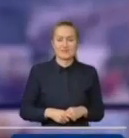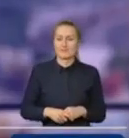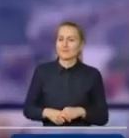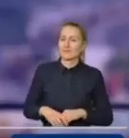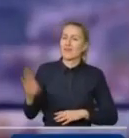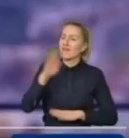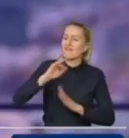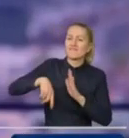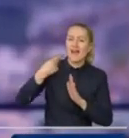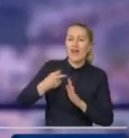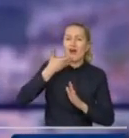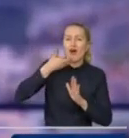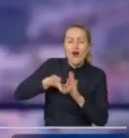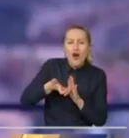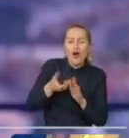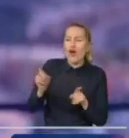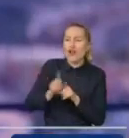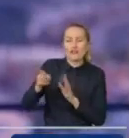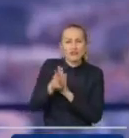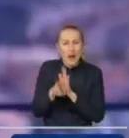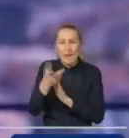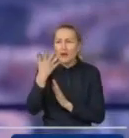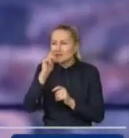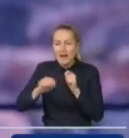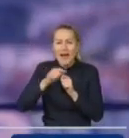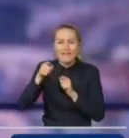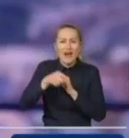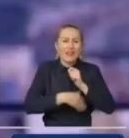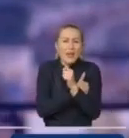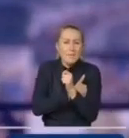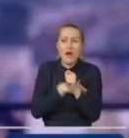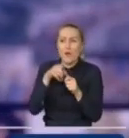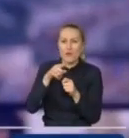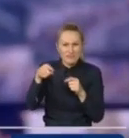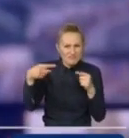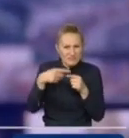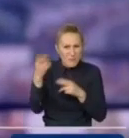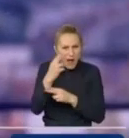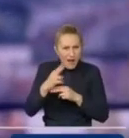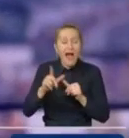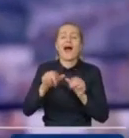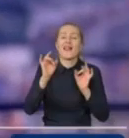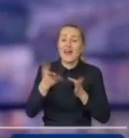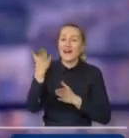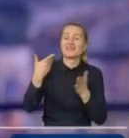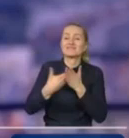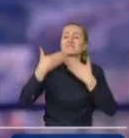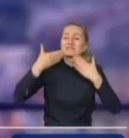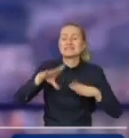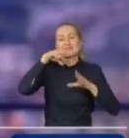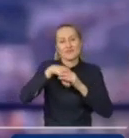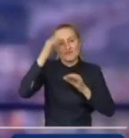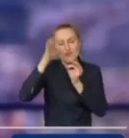Wiatraczek, grzałka, kamera termowizyjna. Mało kto by pomyślał, że to zestaw malarski, a jednak taki skład pozwala zmalować naukowe